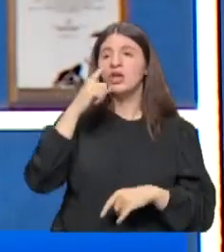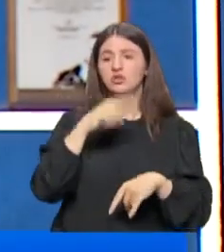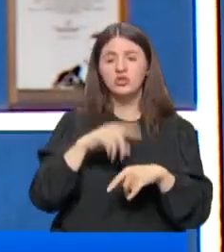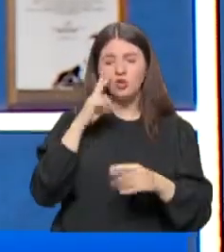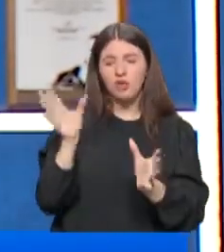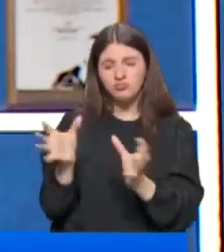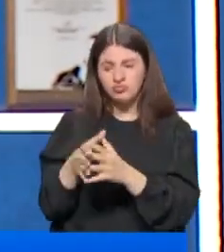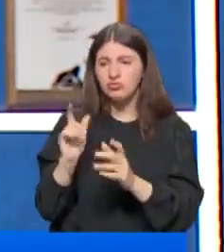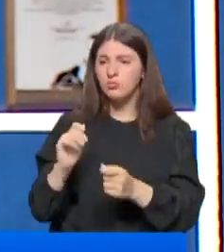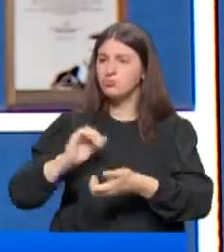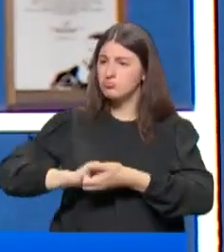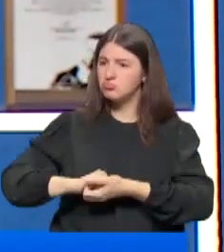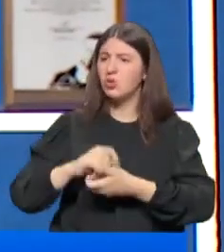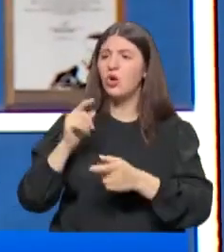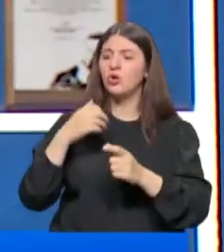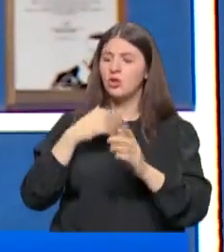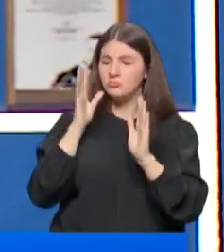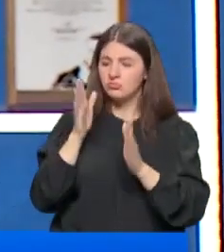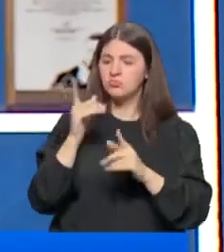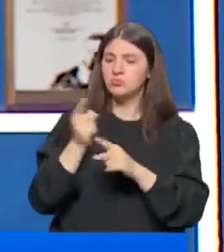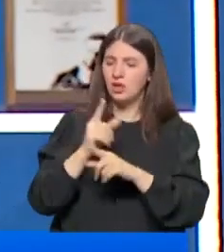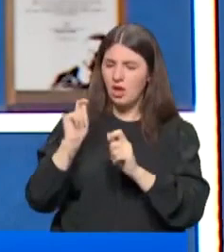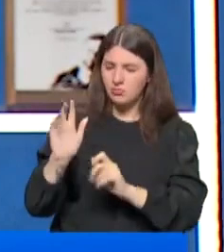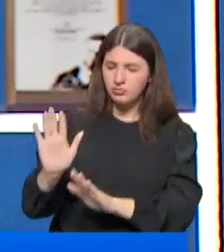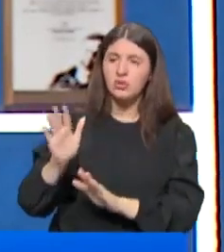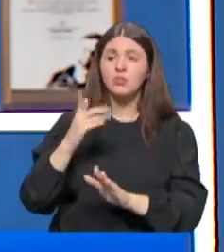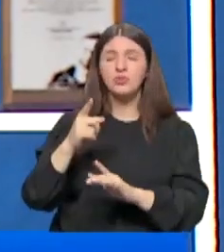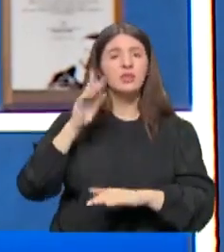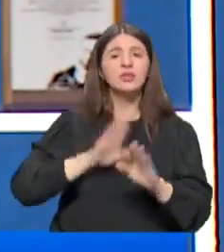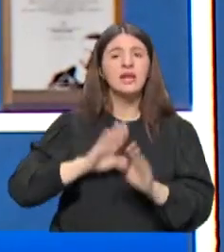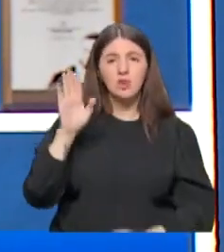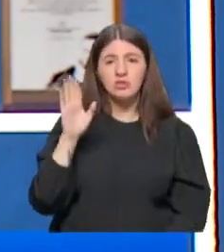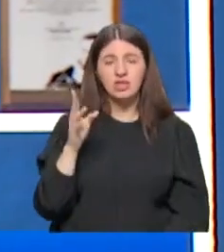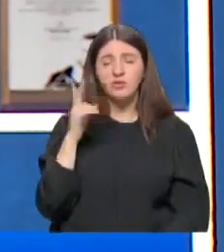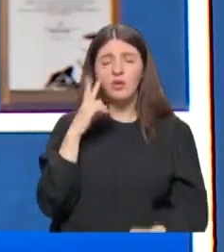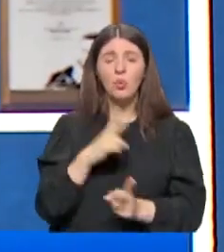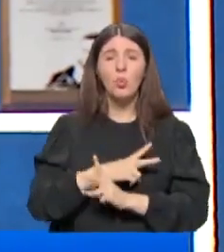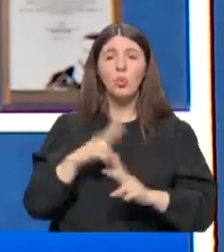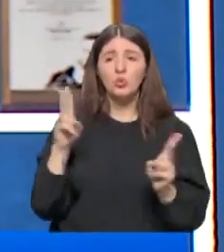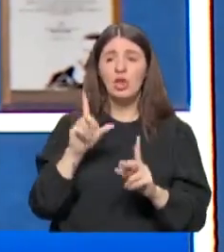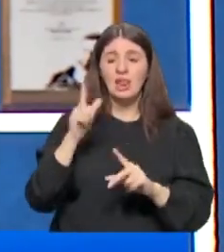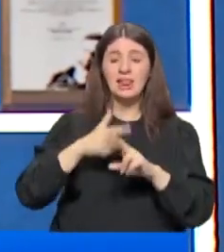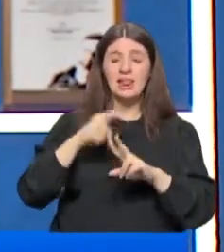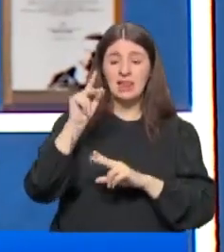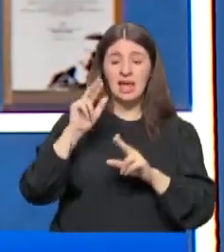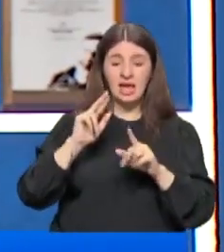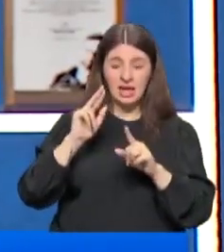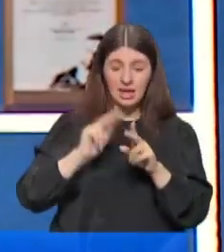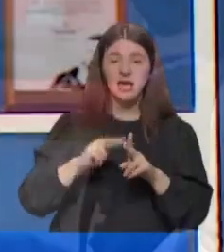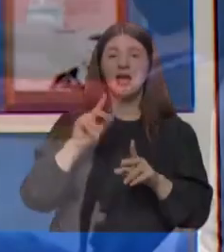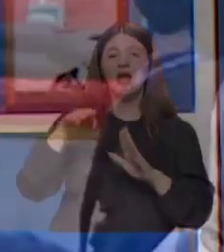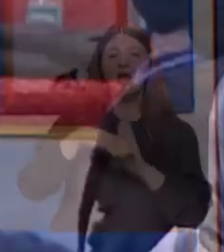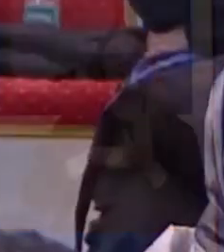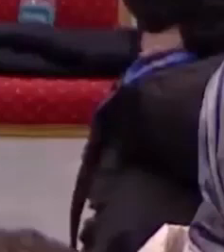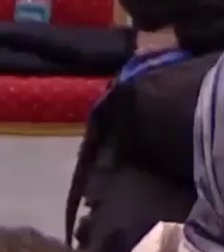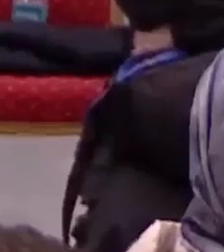örgütlenme, ibadet hürriyeti, bunlar demokrasinin ve özgürlükçü laiklik ilkesinin